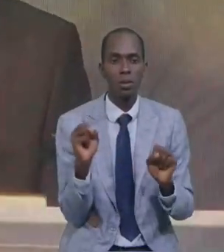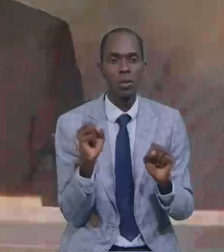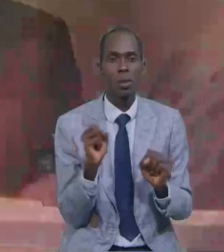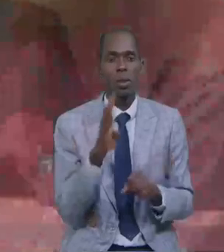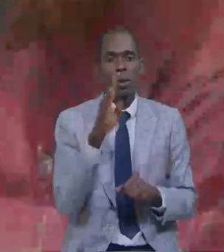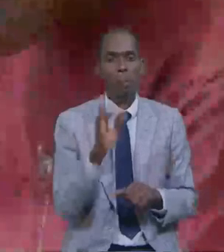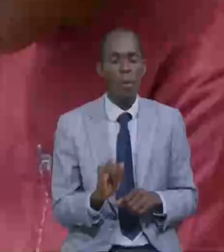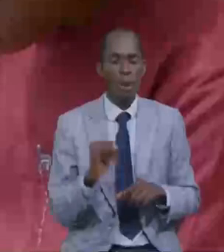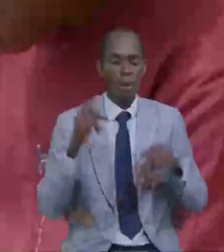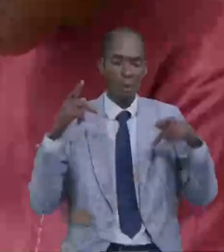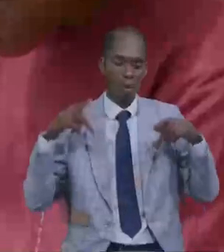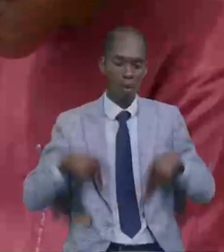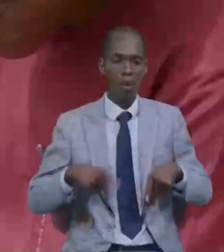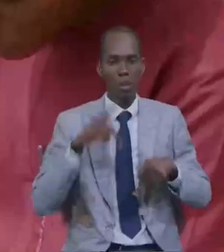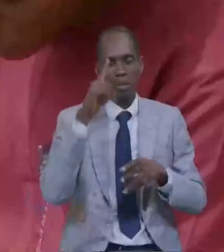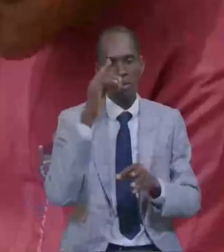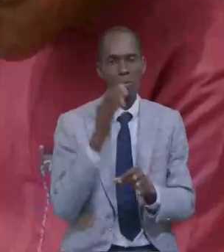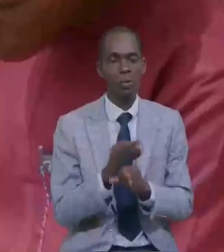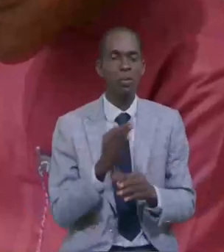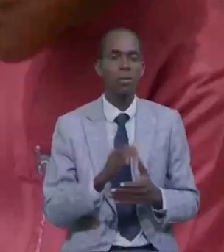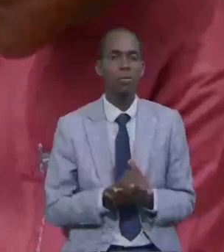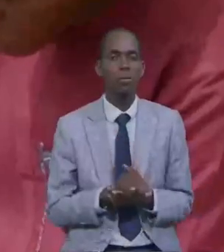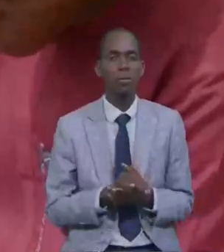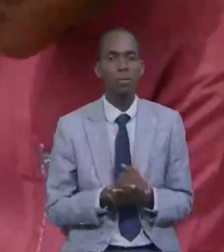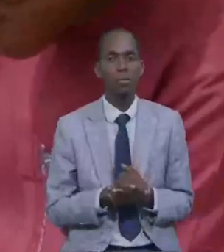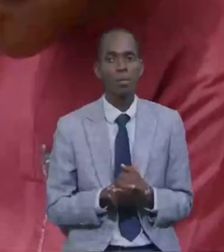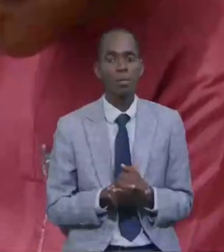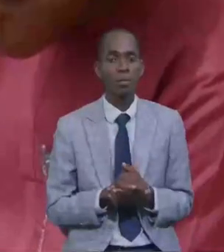Il y a plusieurs personnes qui parlent du salut.